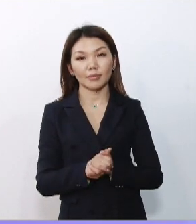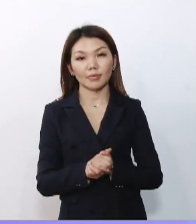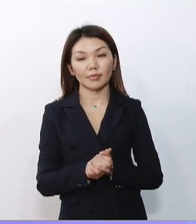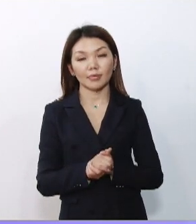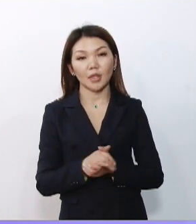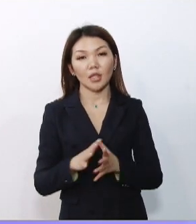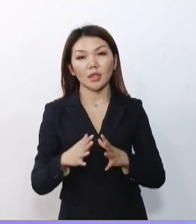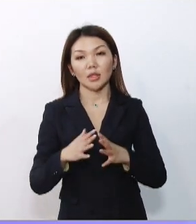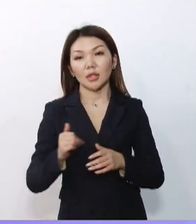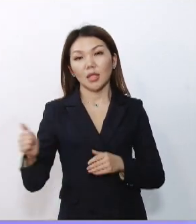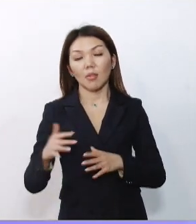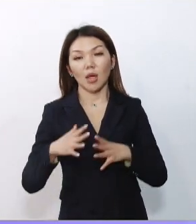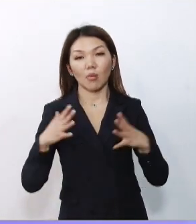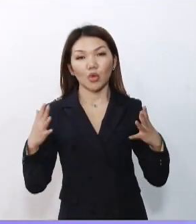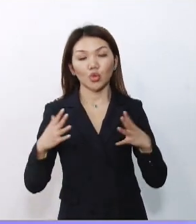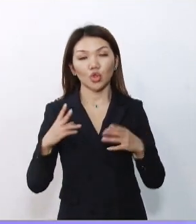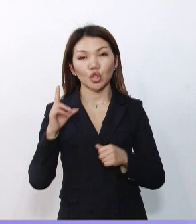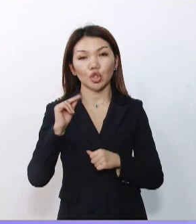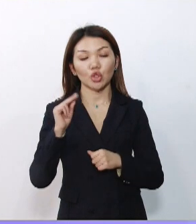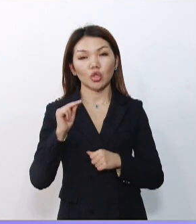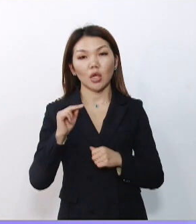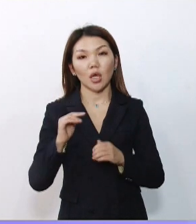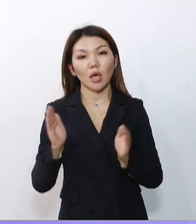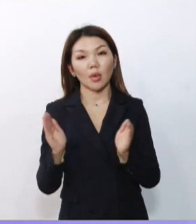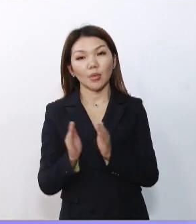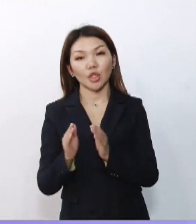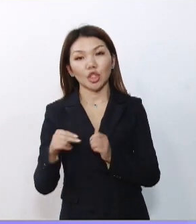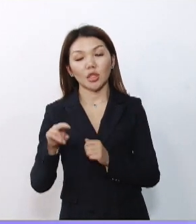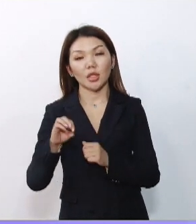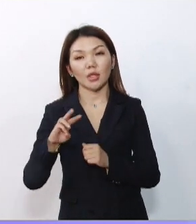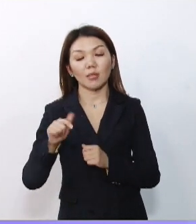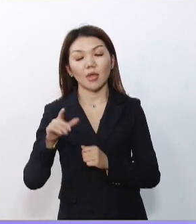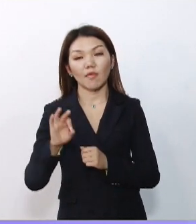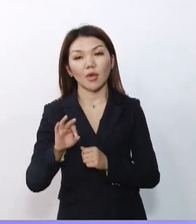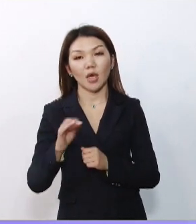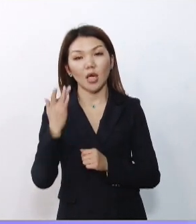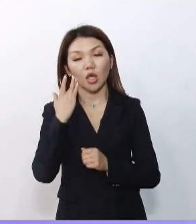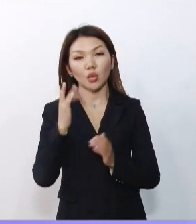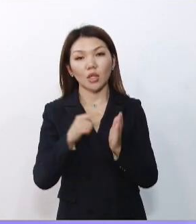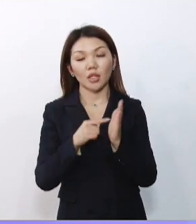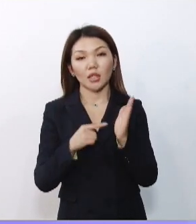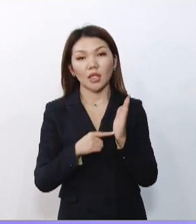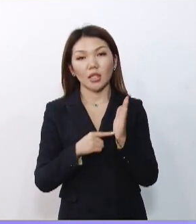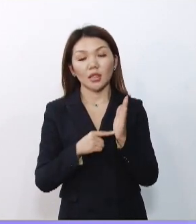Самое большое число меньше делимого, которое делится на 100 без остатка, это